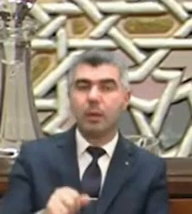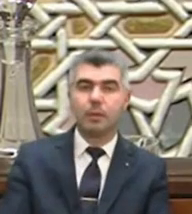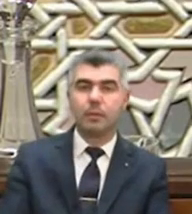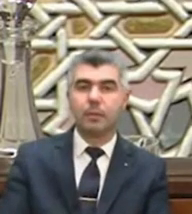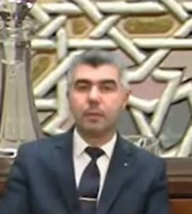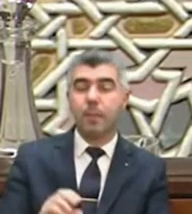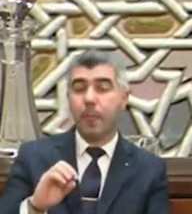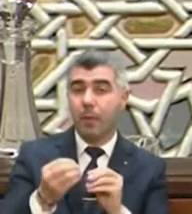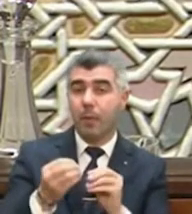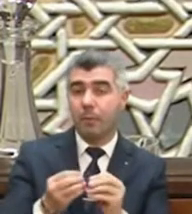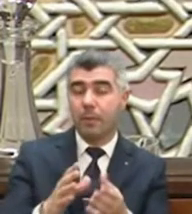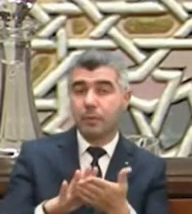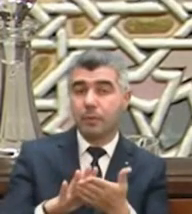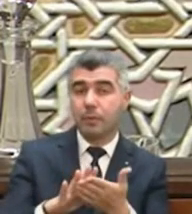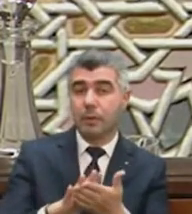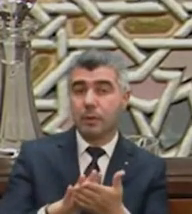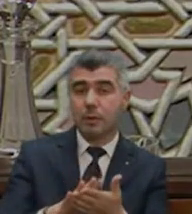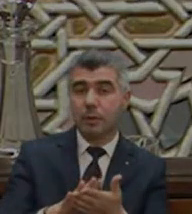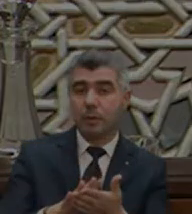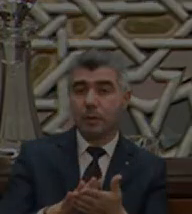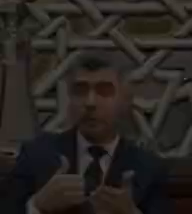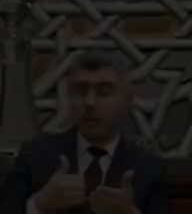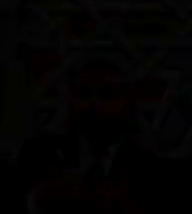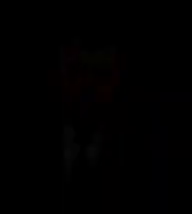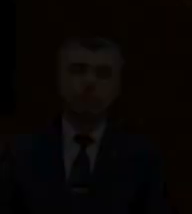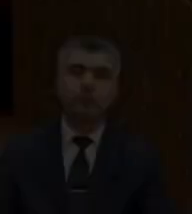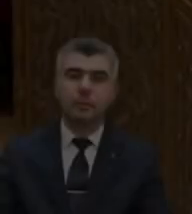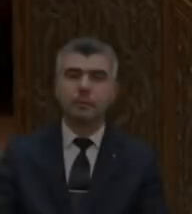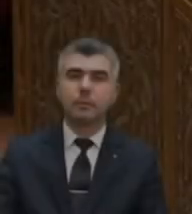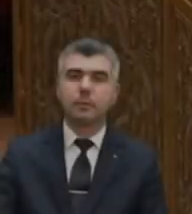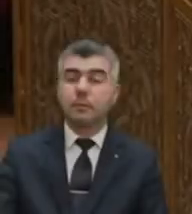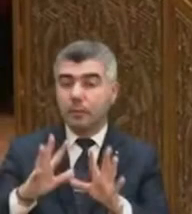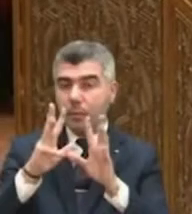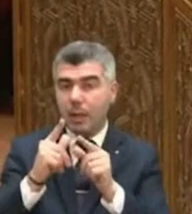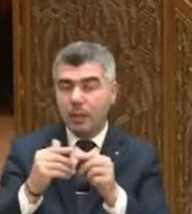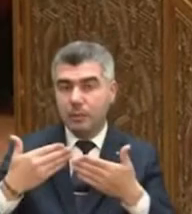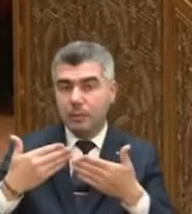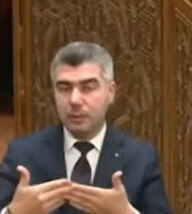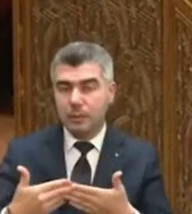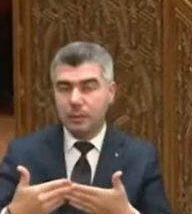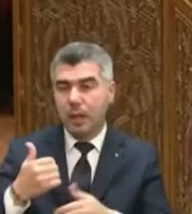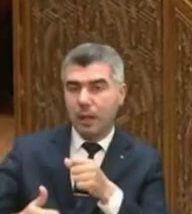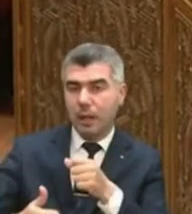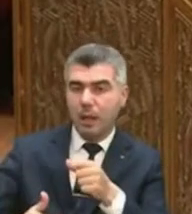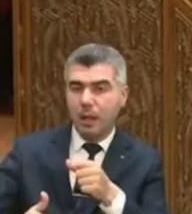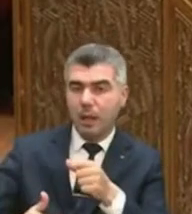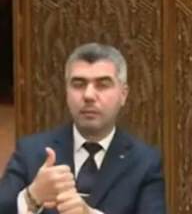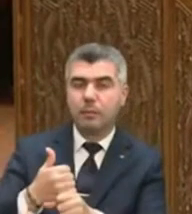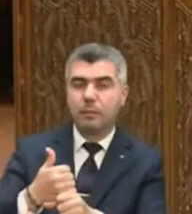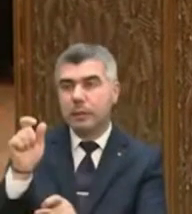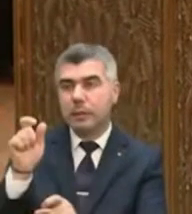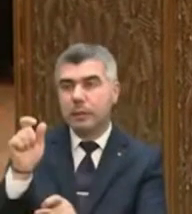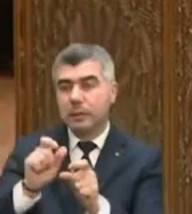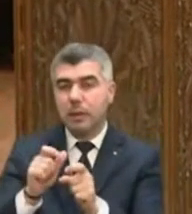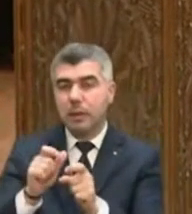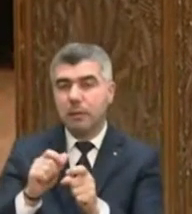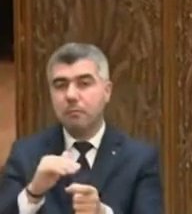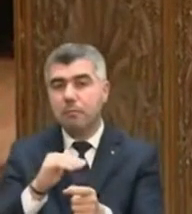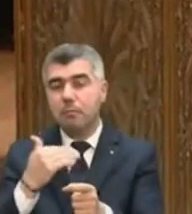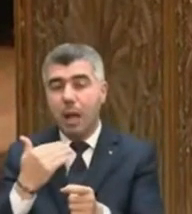مشكلة ديال الحوادث السير في المغرب مشكل جد شائك. الإحصائيات ديال السنوات الأخيرة لضحايا حوادث السير في